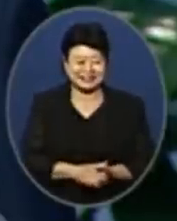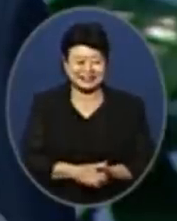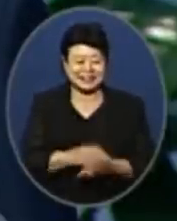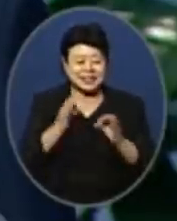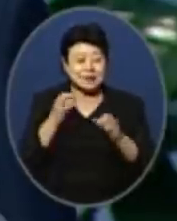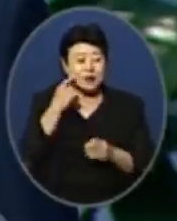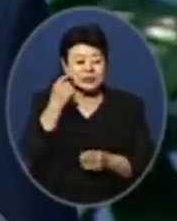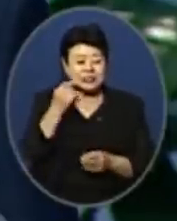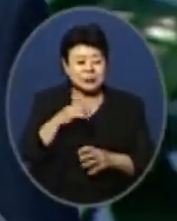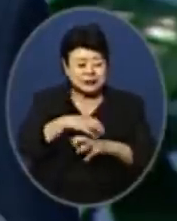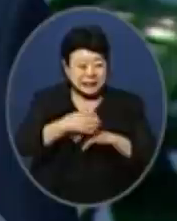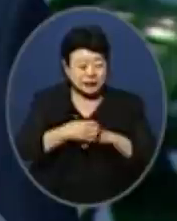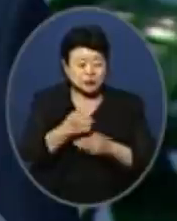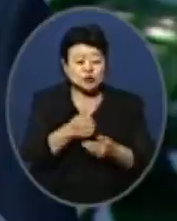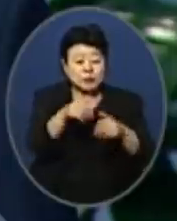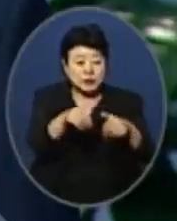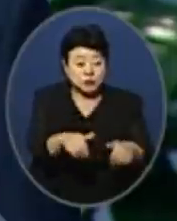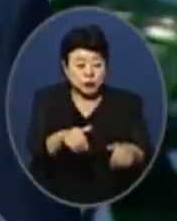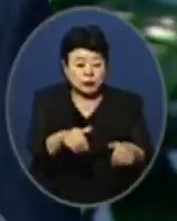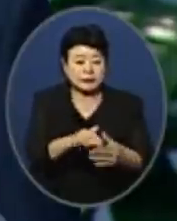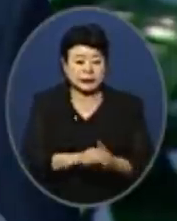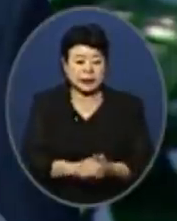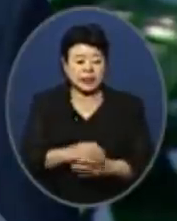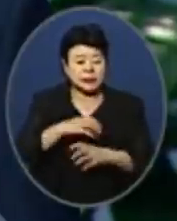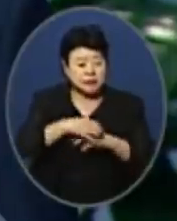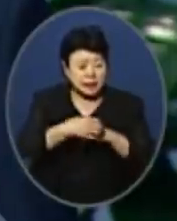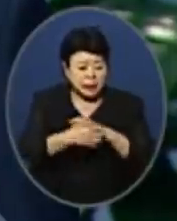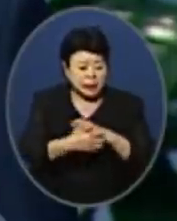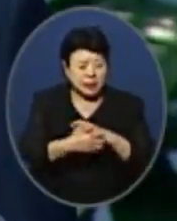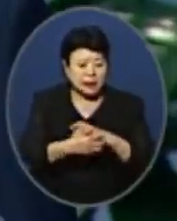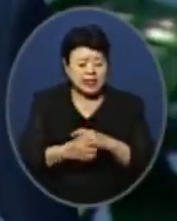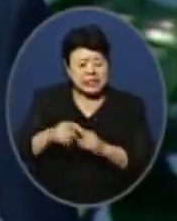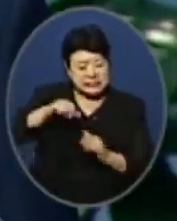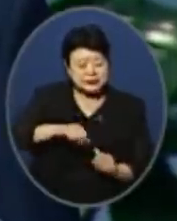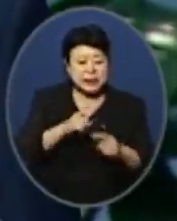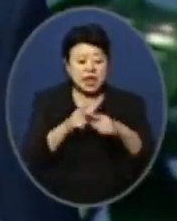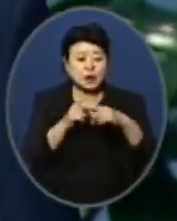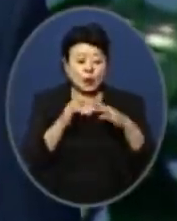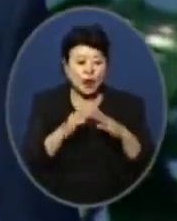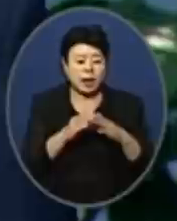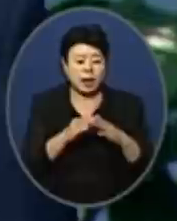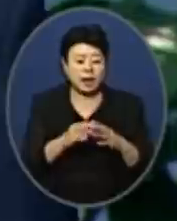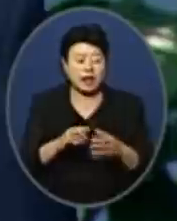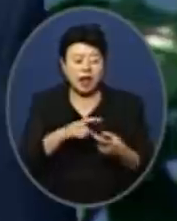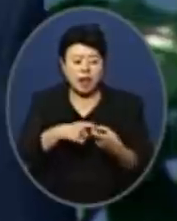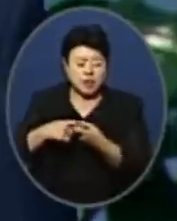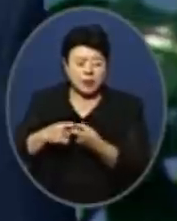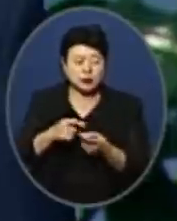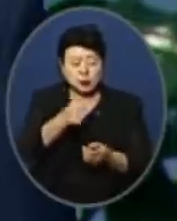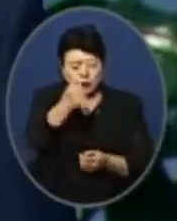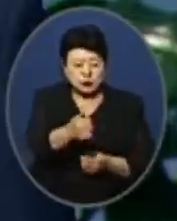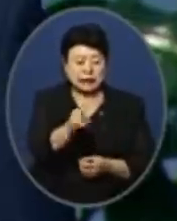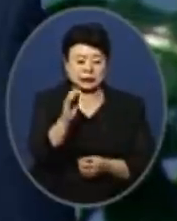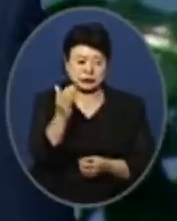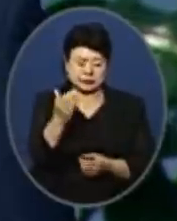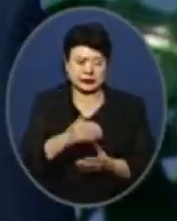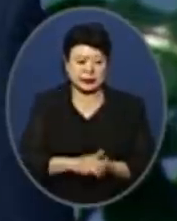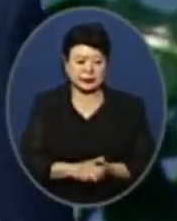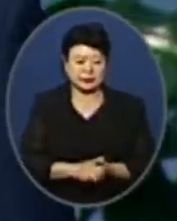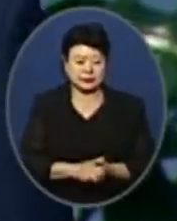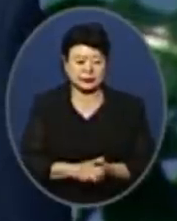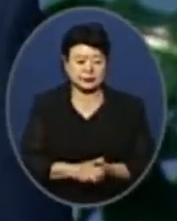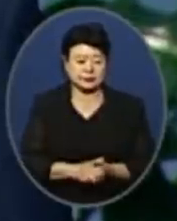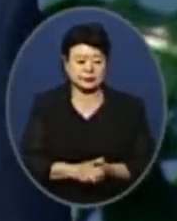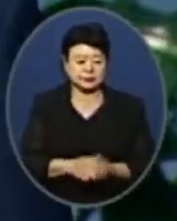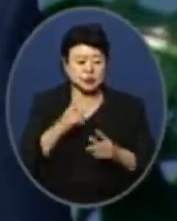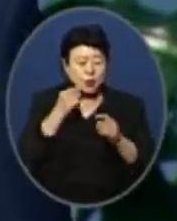김 목사님은 세계적인 주의 종으로서 세계 침례교 연맹의 총재가 되시고